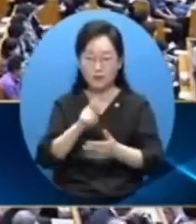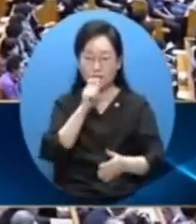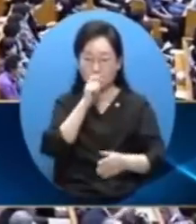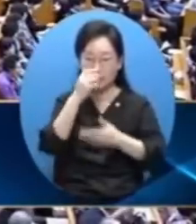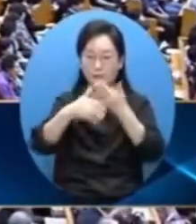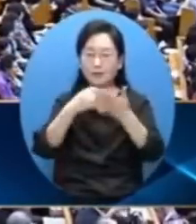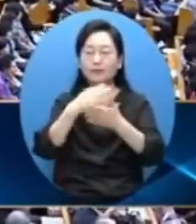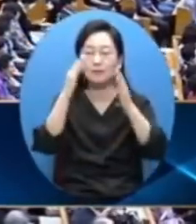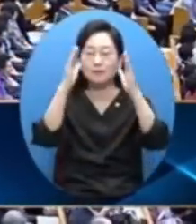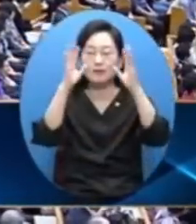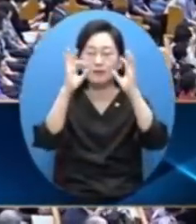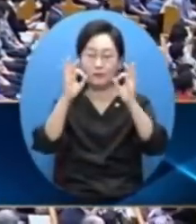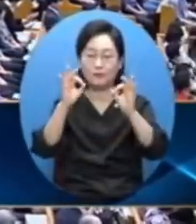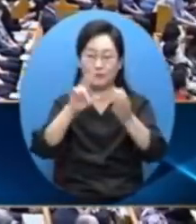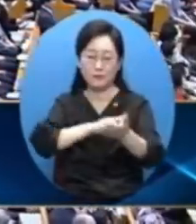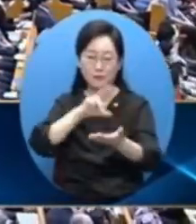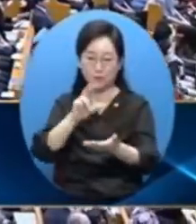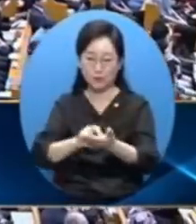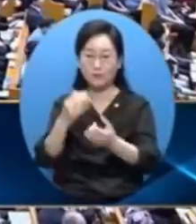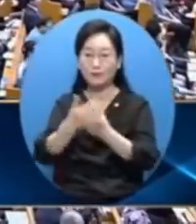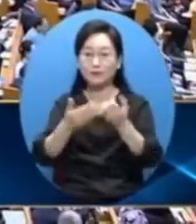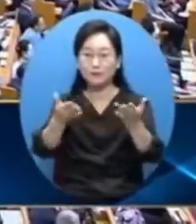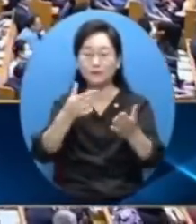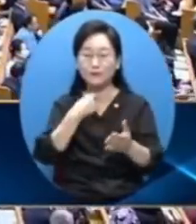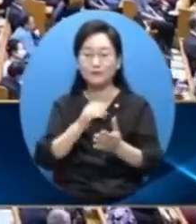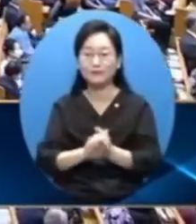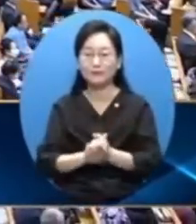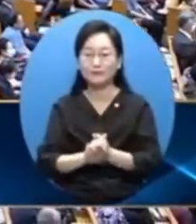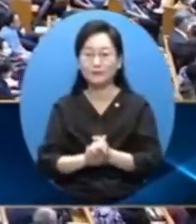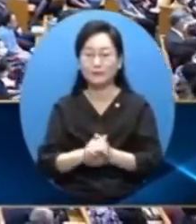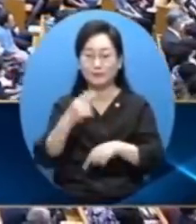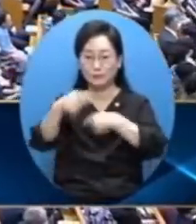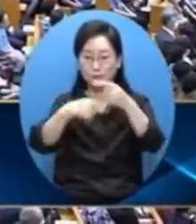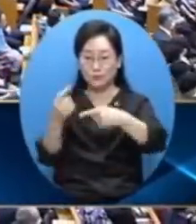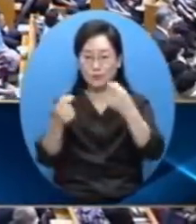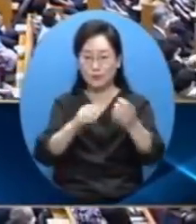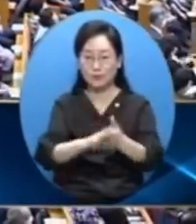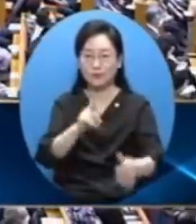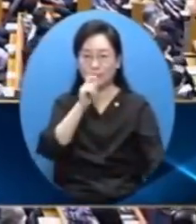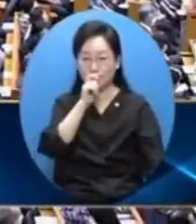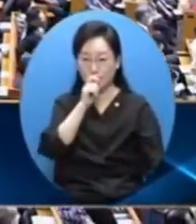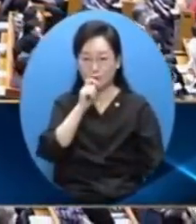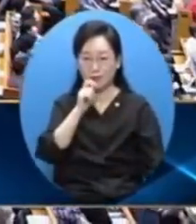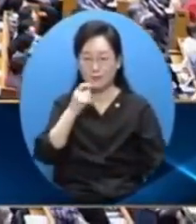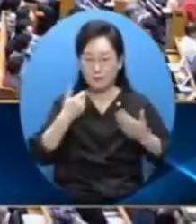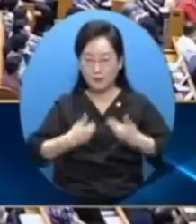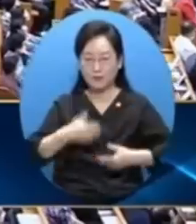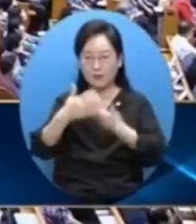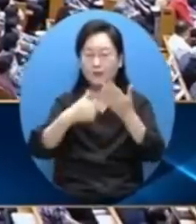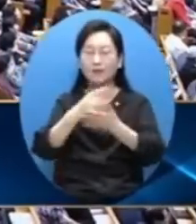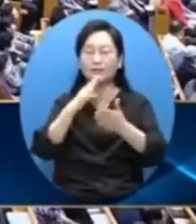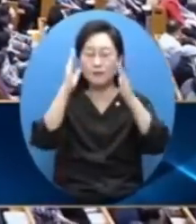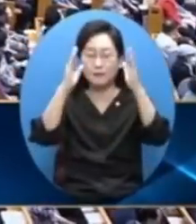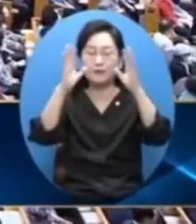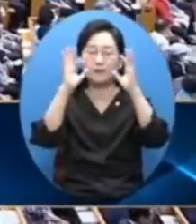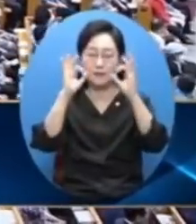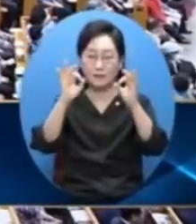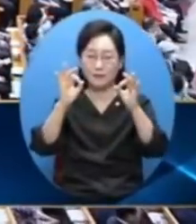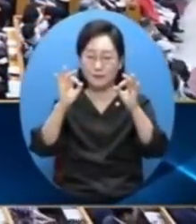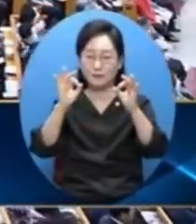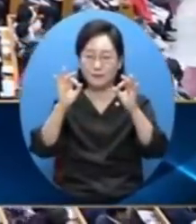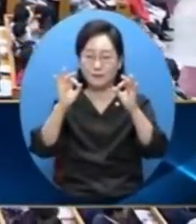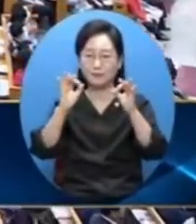하나님만 바라라 제목을 그에 따르시기 바랍니다 잠잠히 하나님만 바라라